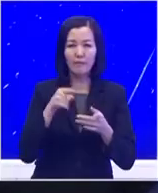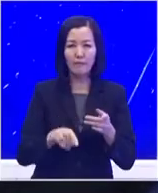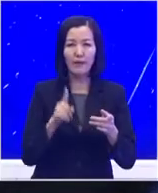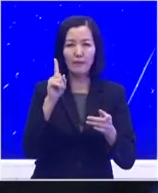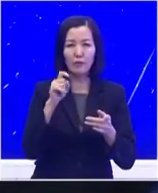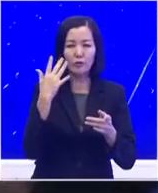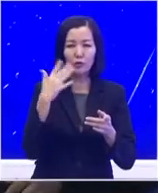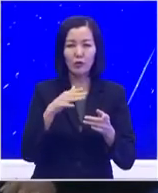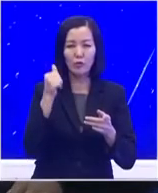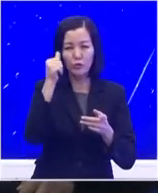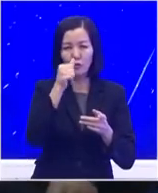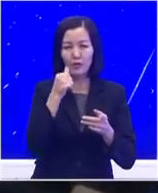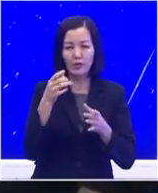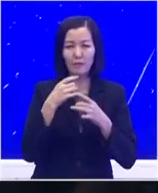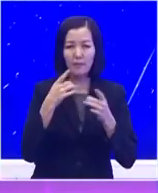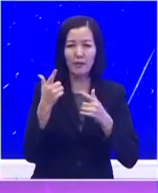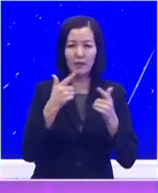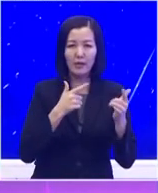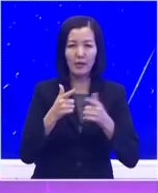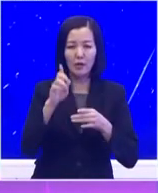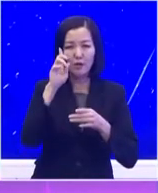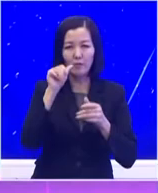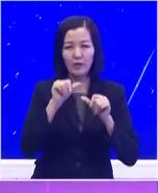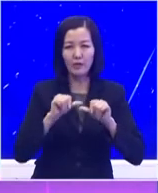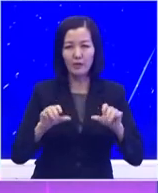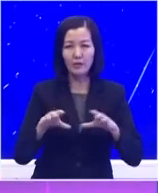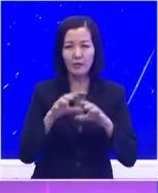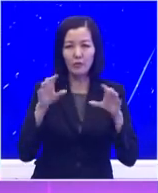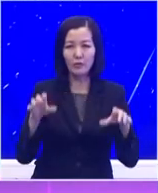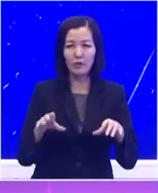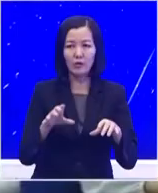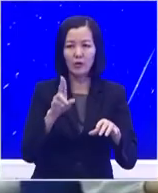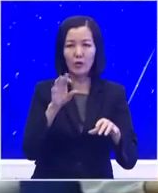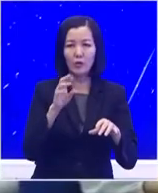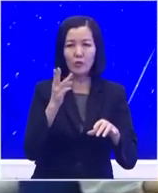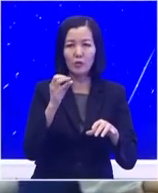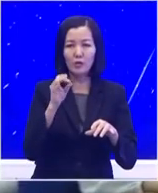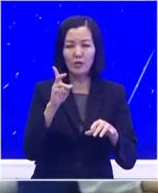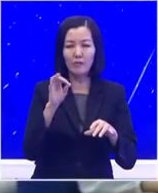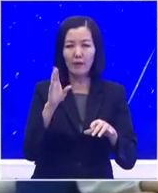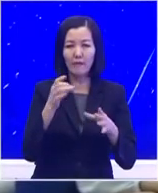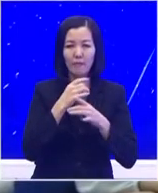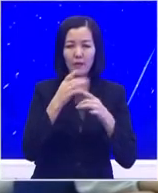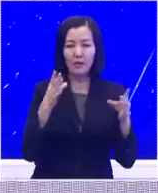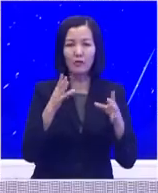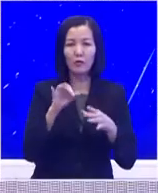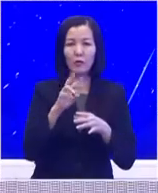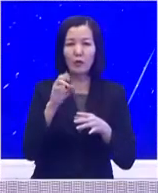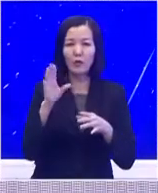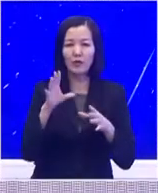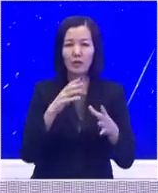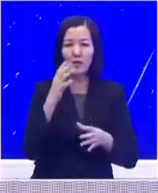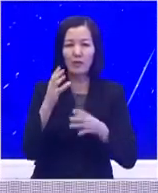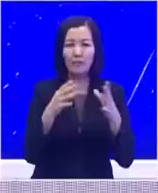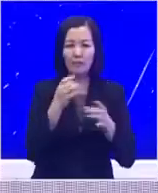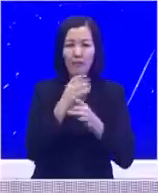мерейтойын дайындау және өткізу жөніндегі мемлекеттік комиссияның төрағасы Қырымбек Көшербаев әл-Фараби мерейтойы ЮНЕСКО көлемінде